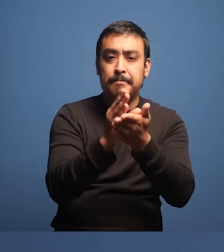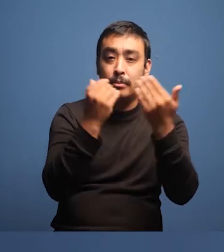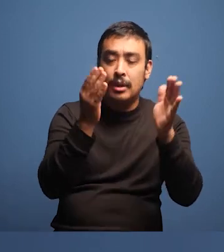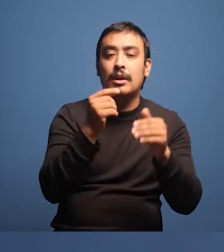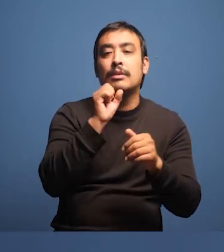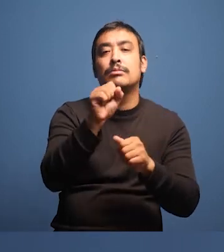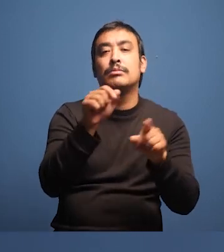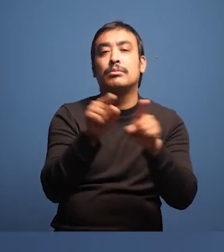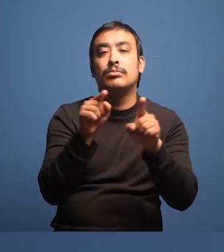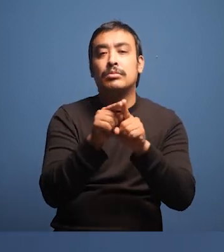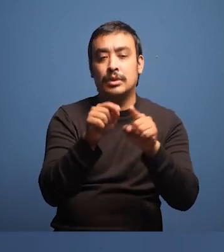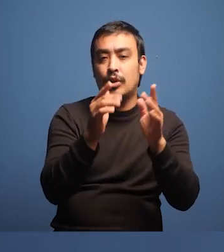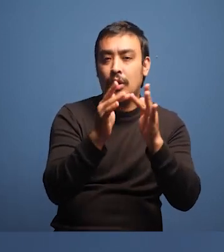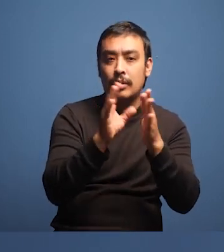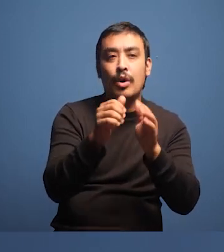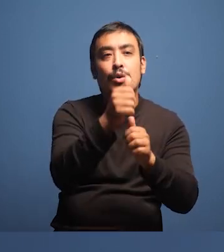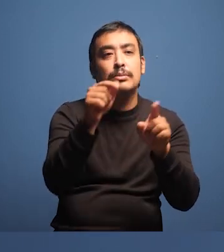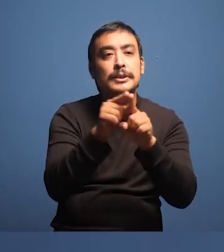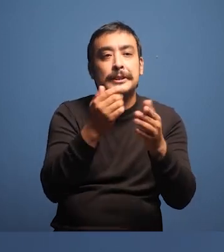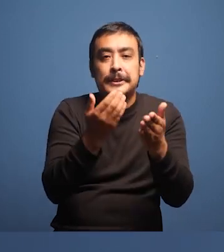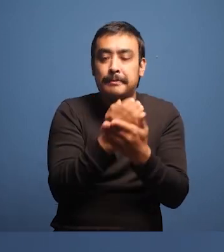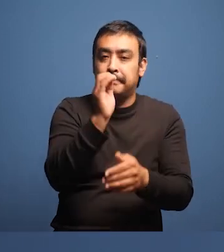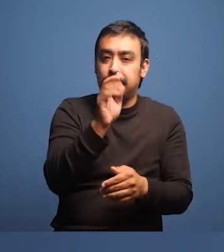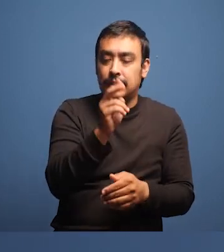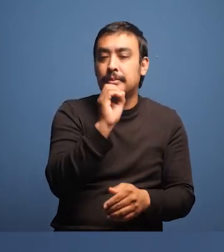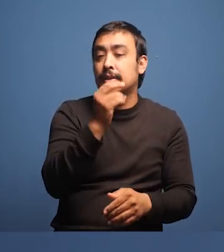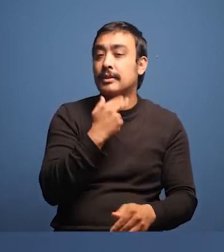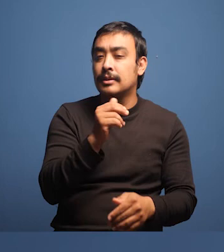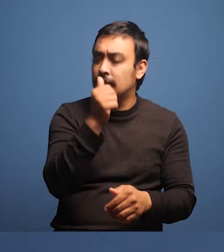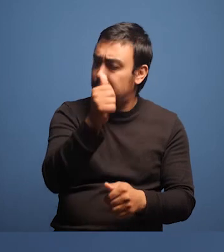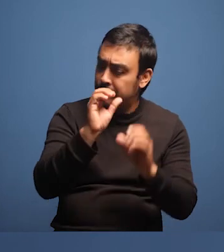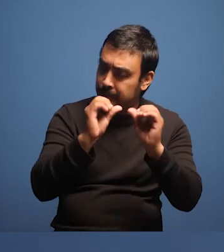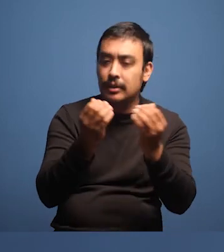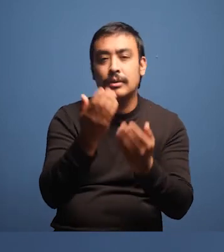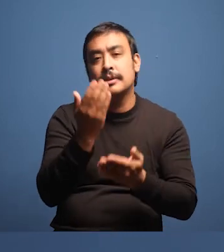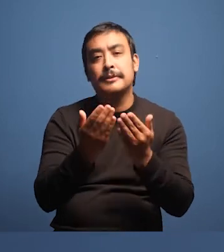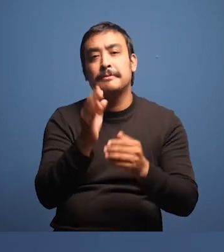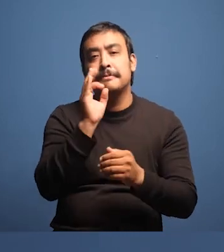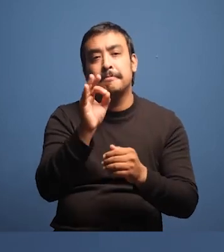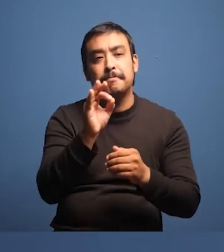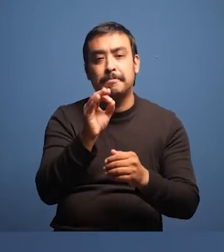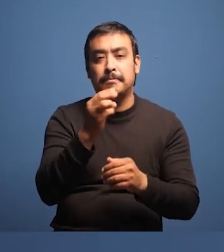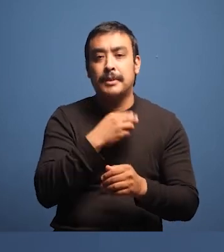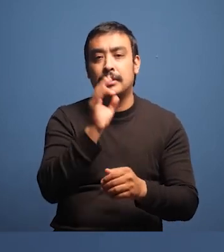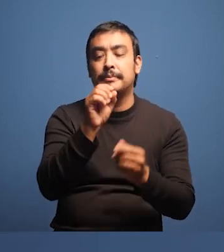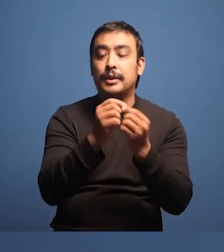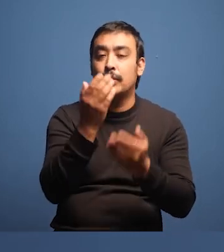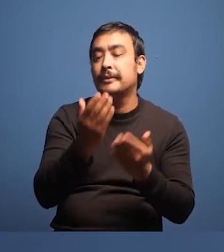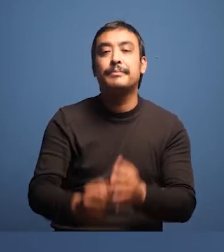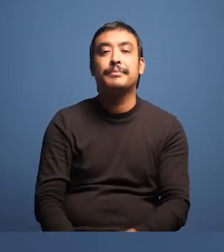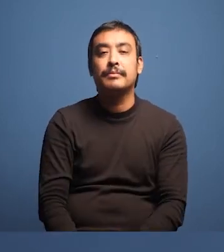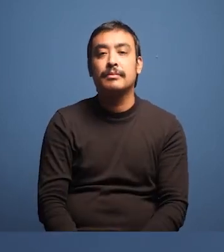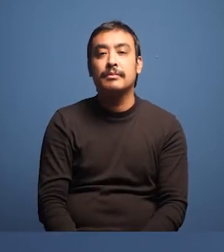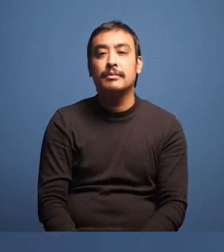अननोइङली एन्ड नोइङली हामीले अरूलाई पनि इफेक्ट गरिरहन्छौँ कि। सो त्यही नै भन्छौँ, बी गुड युजर एन्ड बी गुड ग्लोबल सिटिजन। लास्टली फेरि